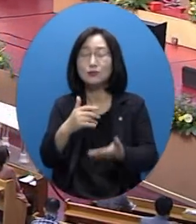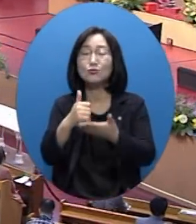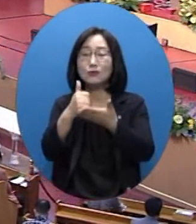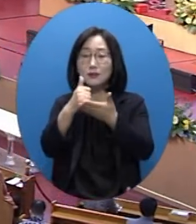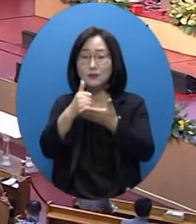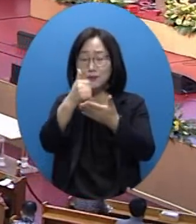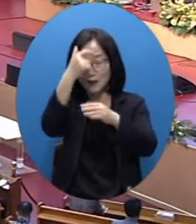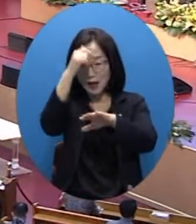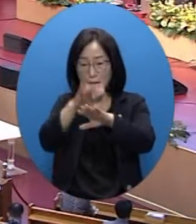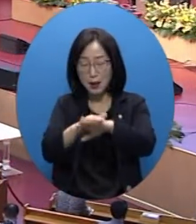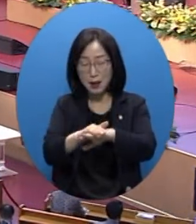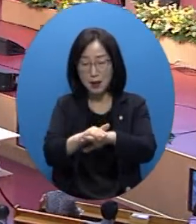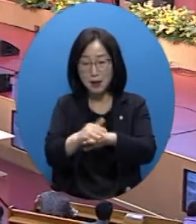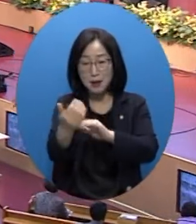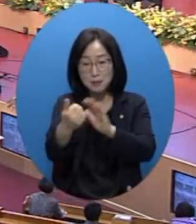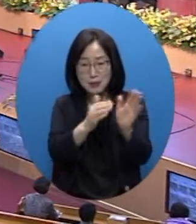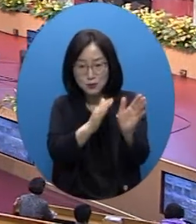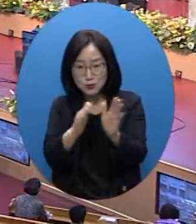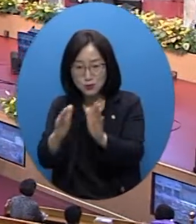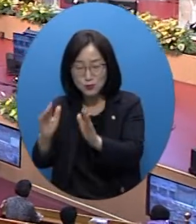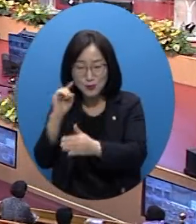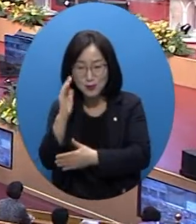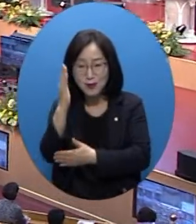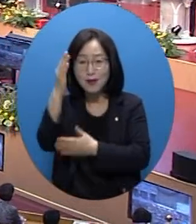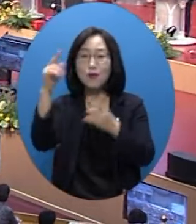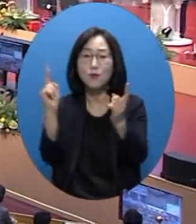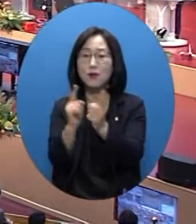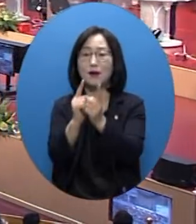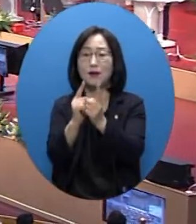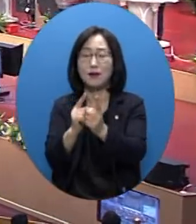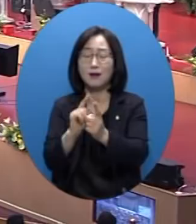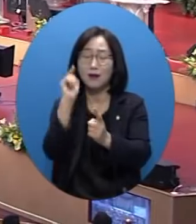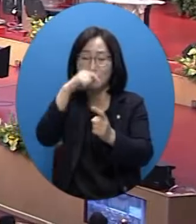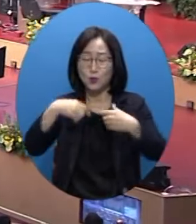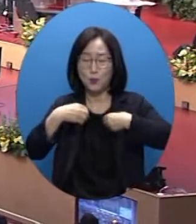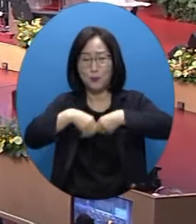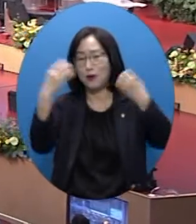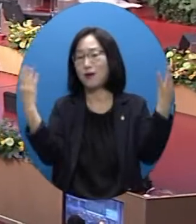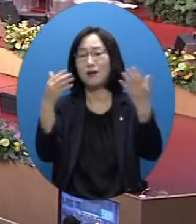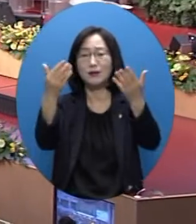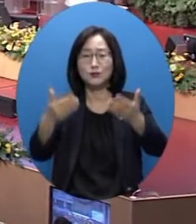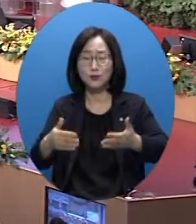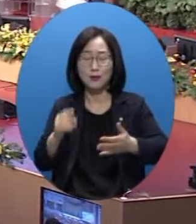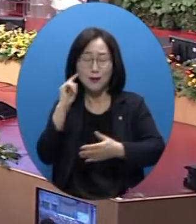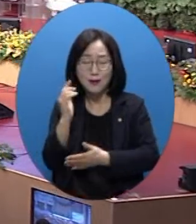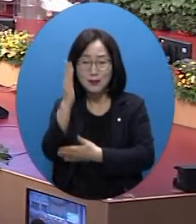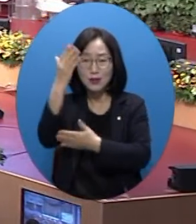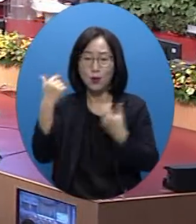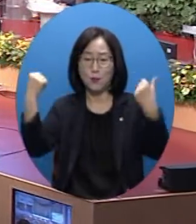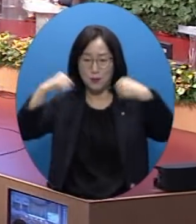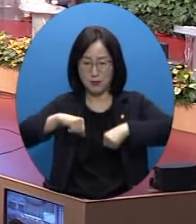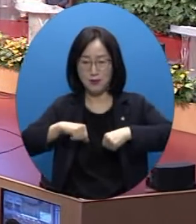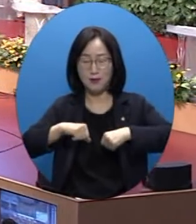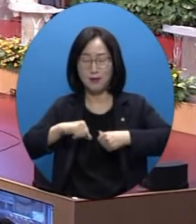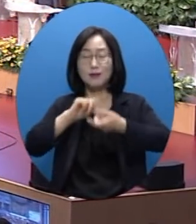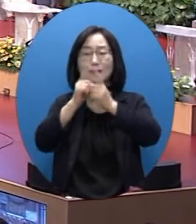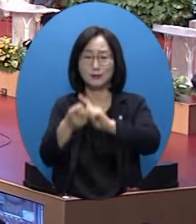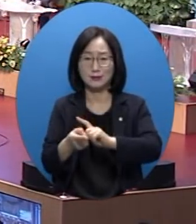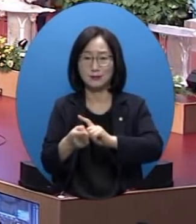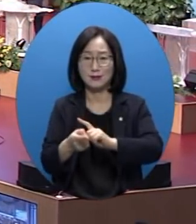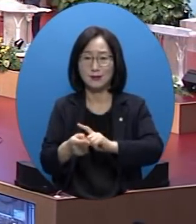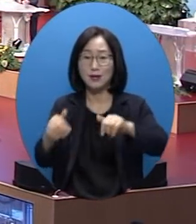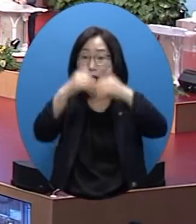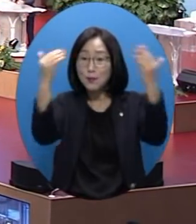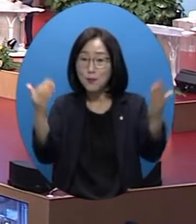우리에게 예배하신 영광의 때가 다가올 때에 우리의 모든 더러운 옷을 벗겨주시고 영광스러운 옷을 입혀주시고 우리의